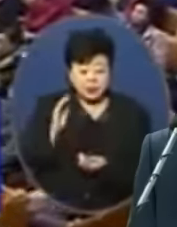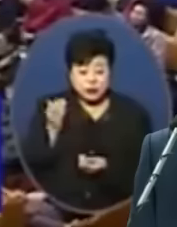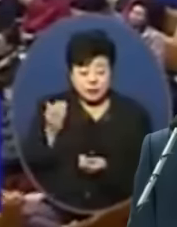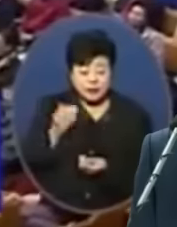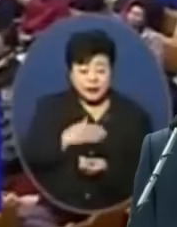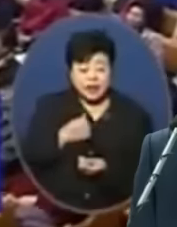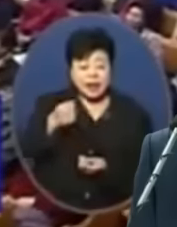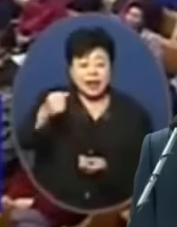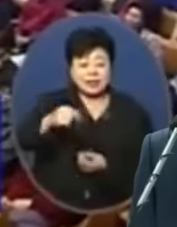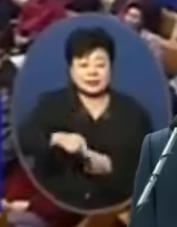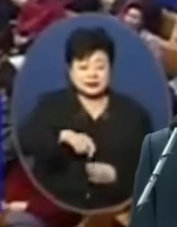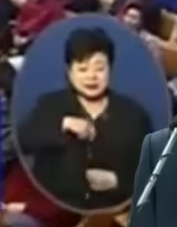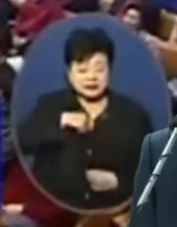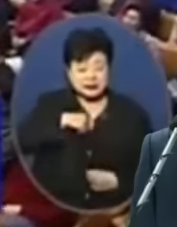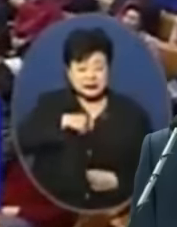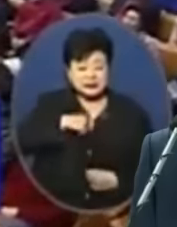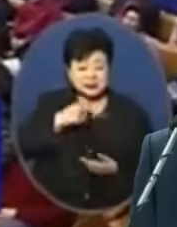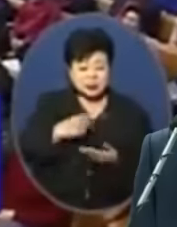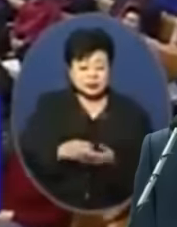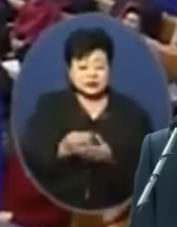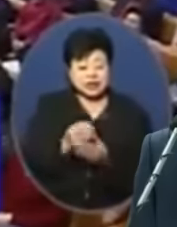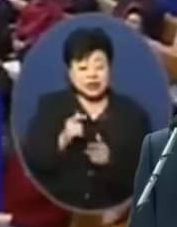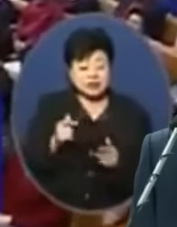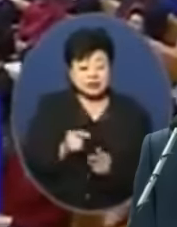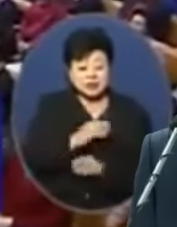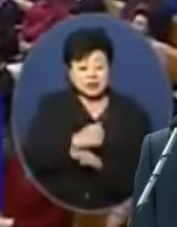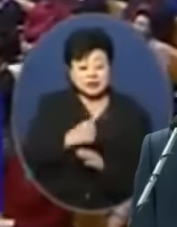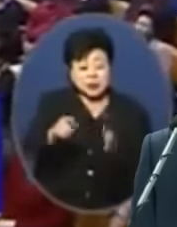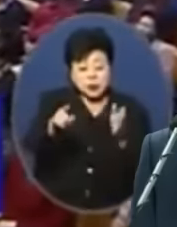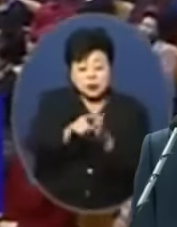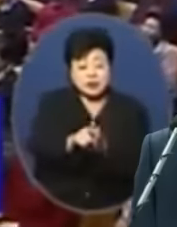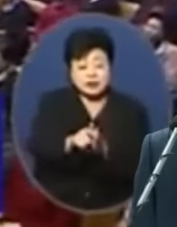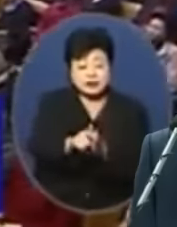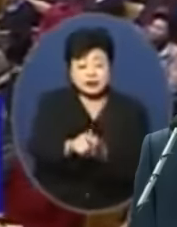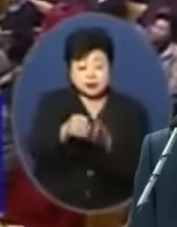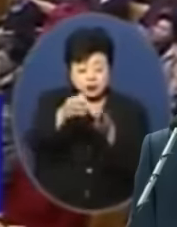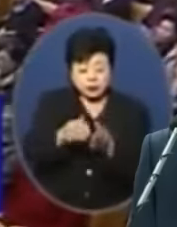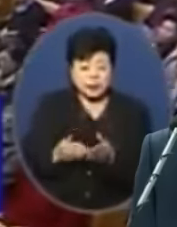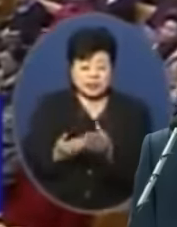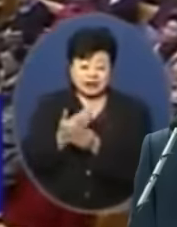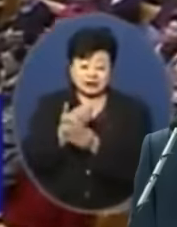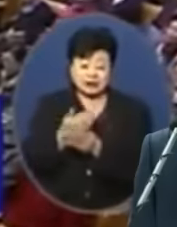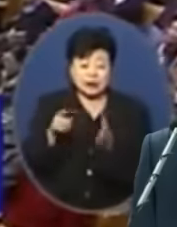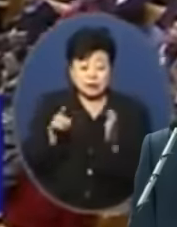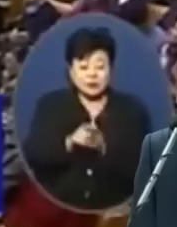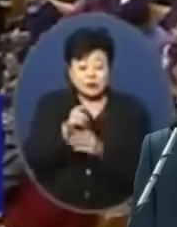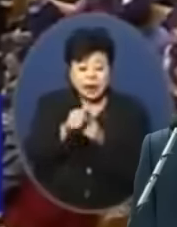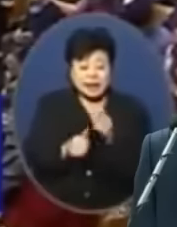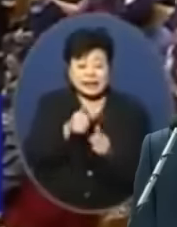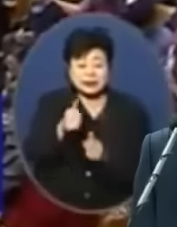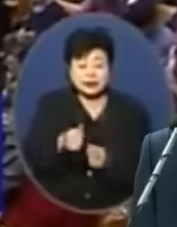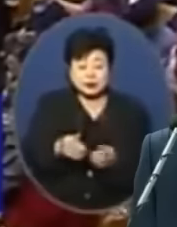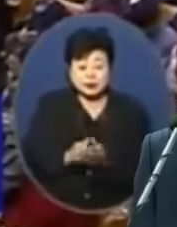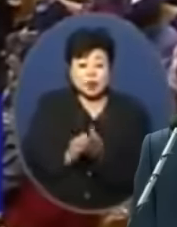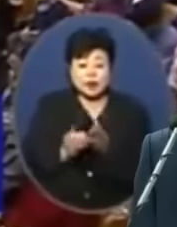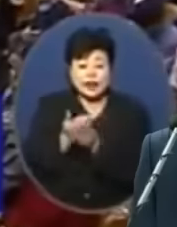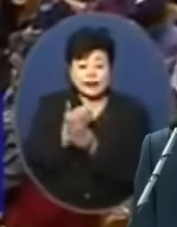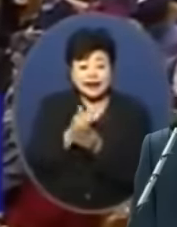내가 가진 의는 율법에서 난 것이 아니요 오직 그리스도를 믿음으로 말미암은 것이니 곧 믿음으로 하나님께서 난